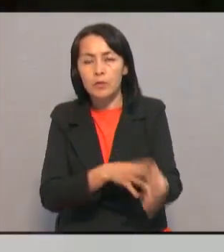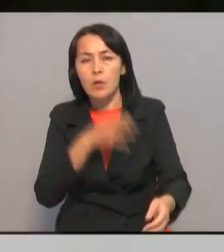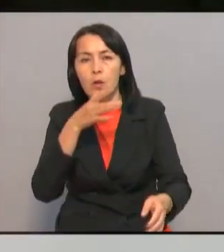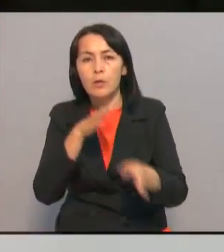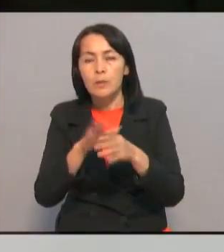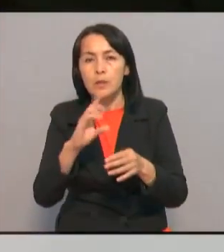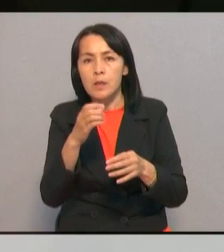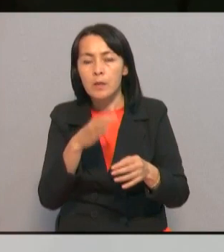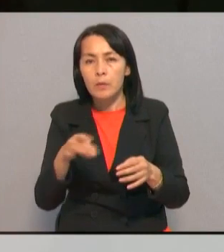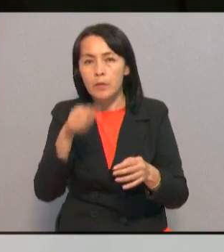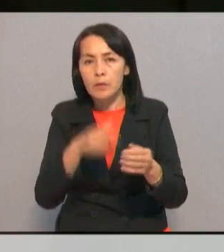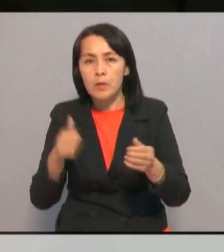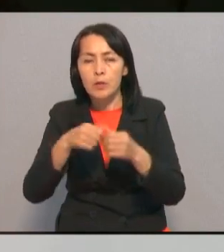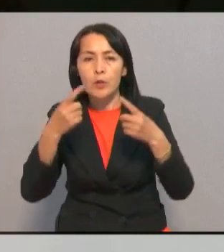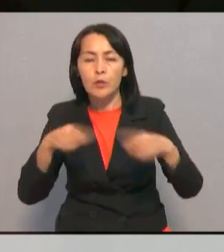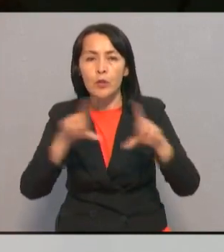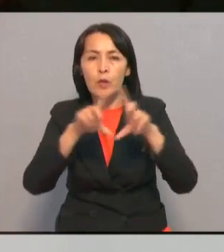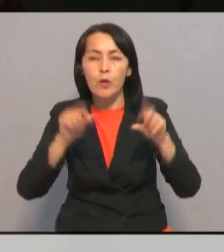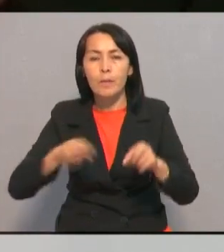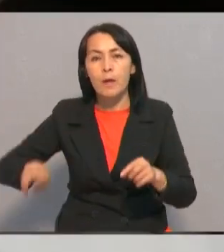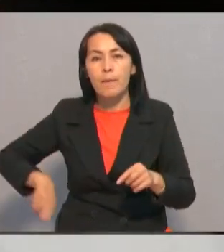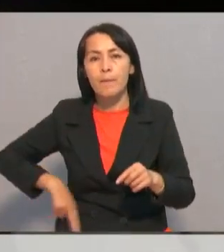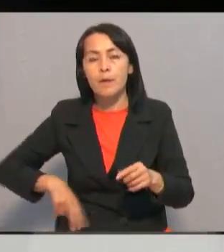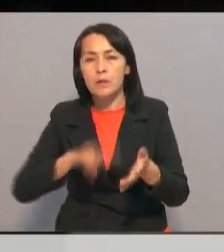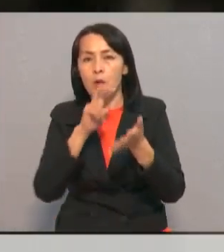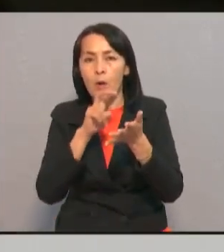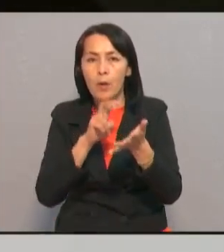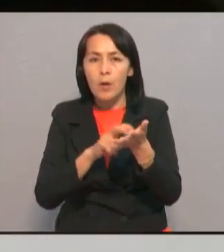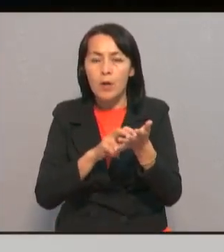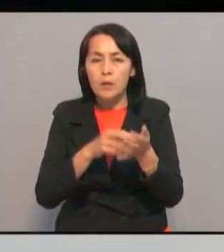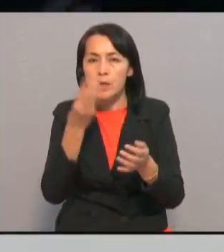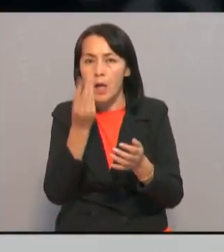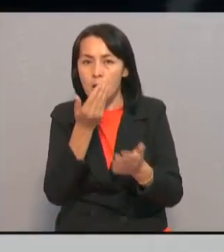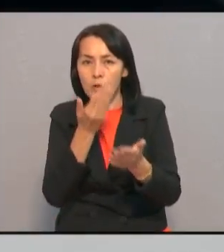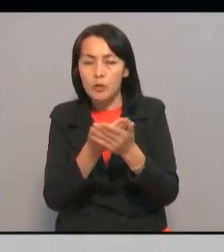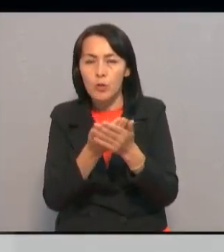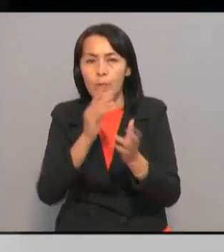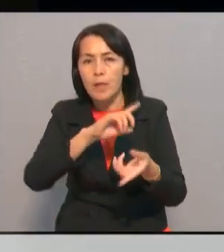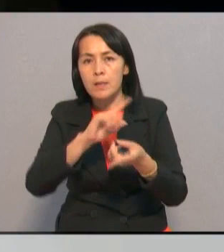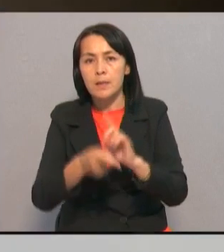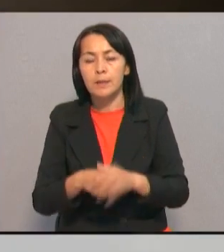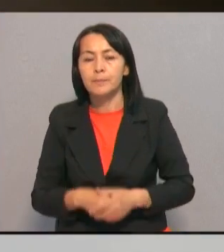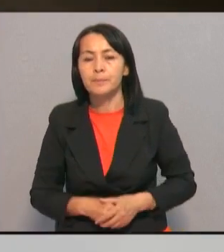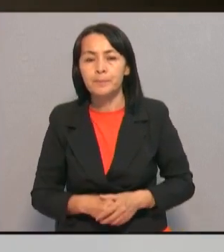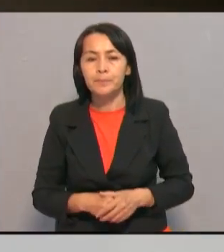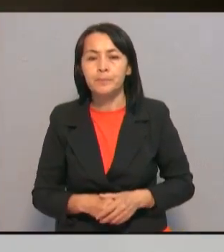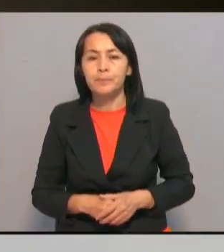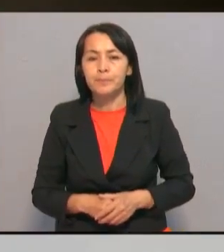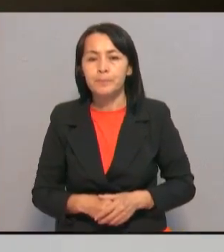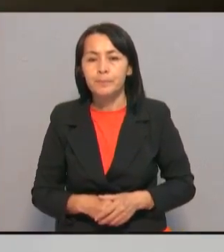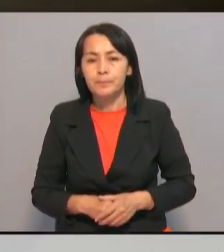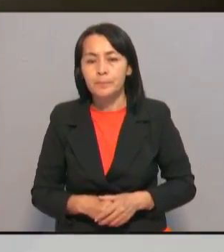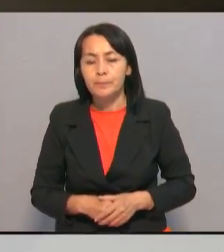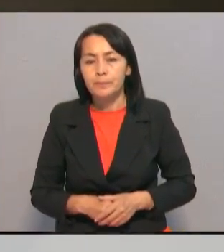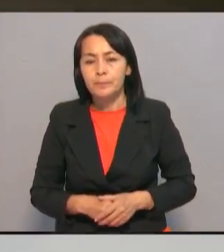бойы Сайрам ауданының аумағындағы түрлі ұйымдардың басшыларына қоқан-лоққы жасап, ақша бопсалаумен айналысқан анықталды.